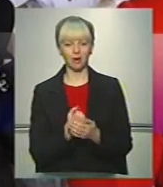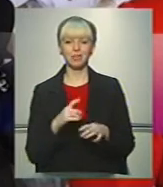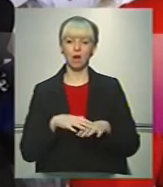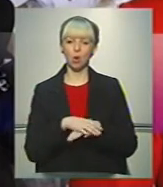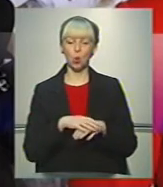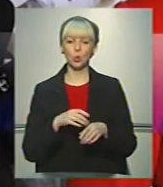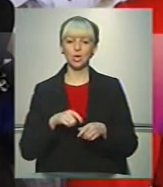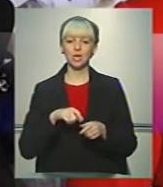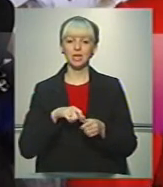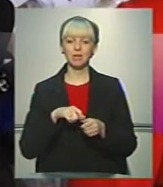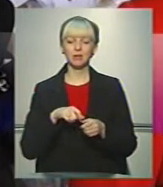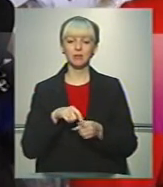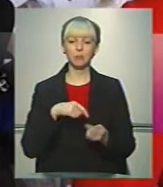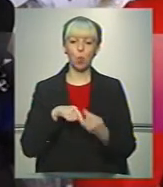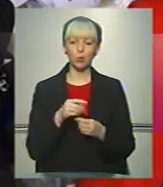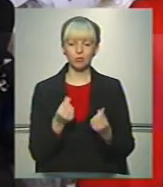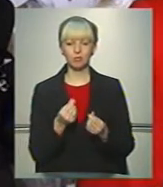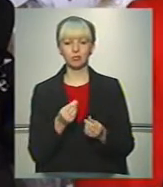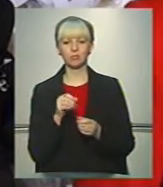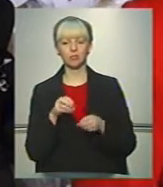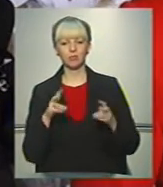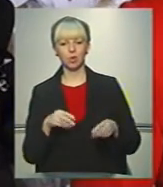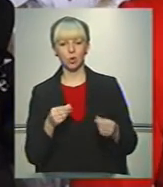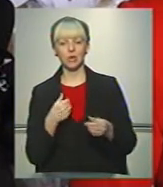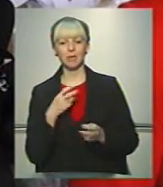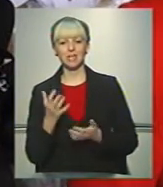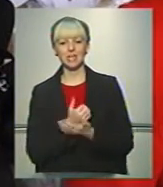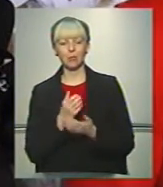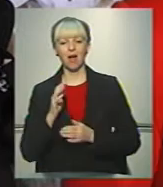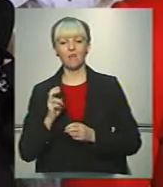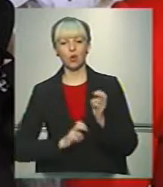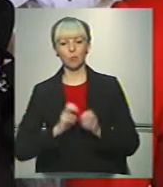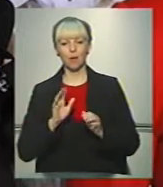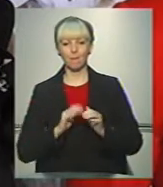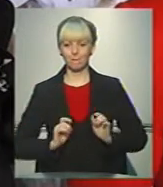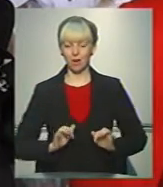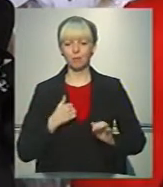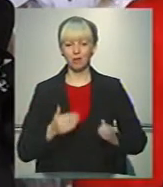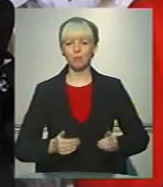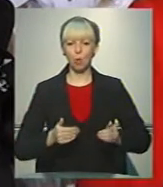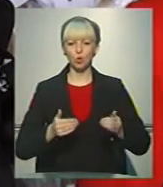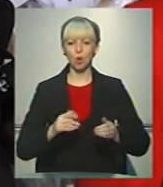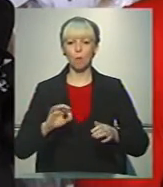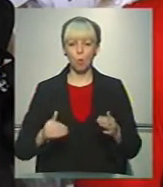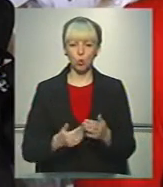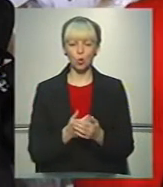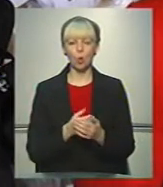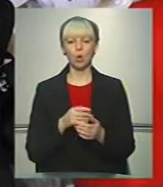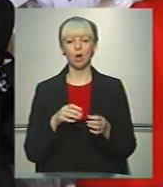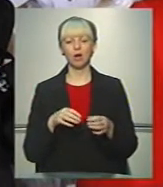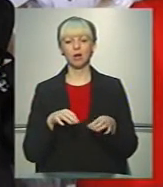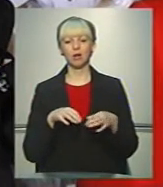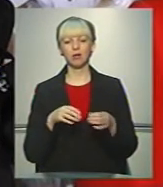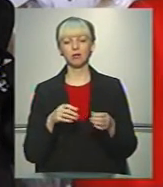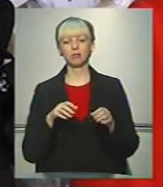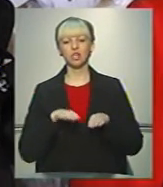рахунок спонсорських коштів, за рахунок спецкоштів, які ми заробляємо на виробничій практиці, ми поетапно поновлюємо і парк швейних машин,